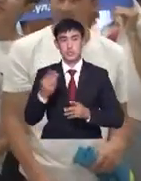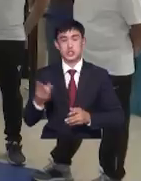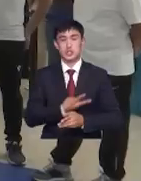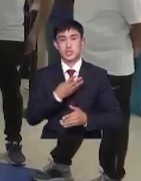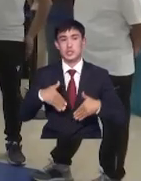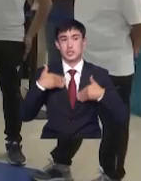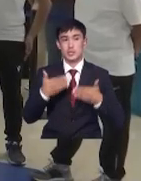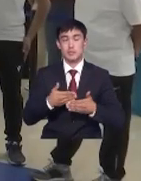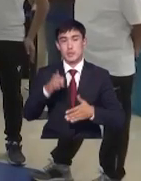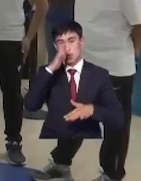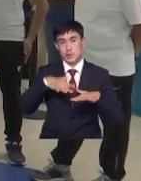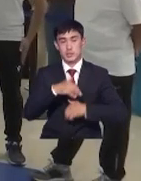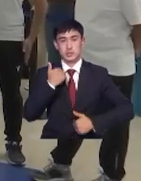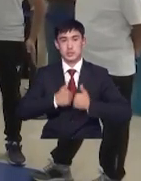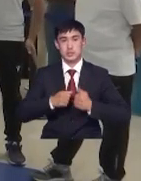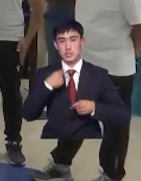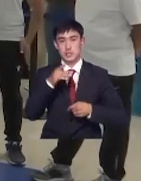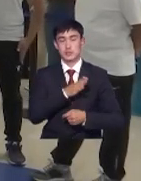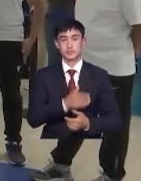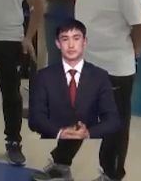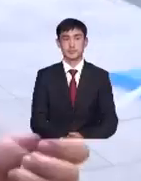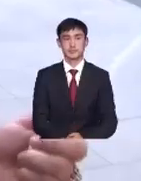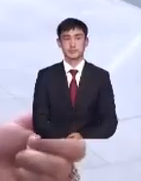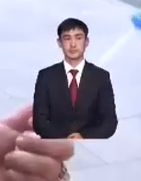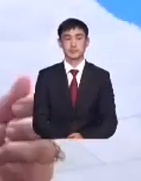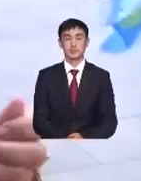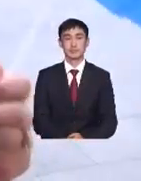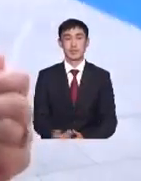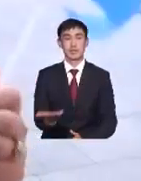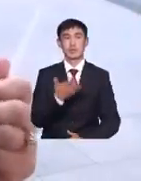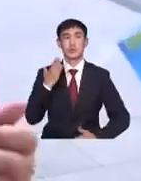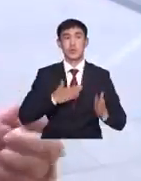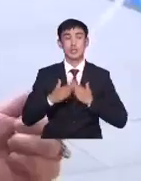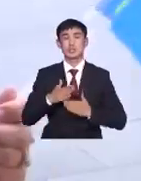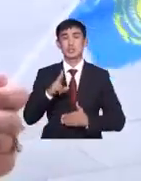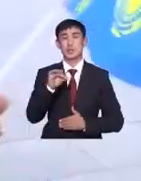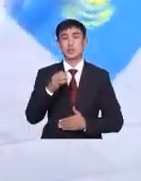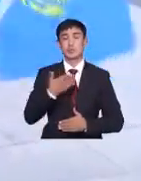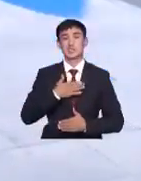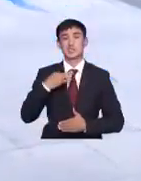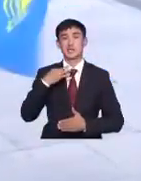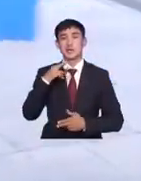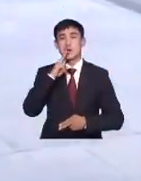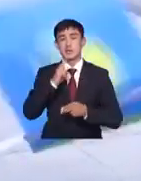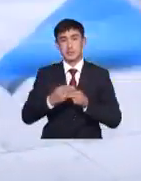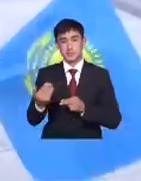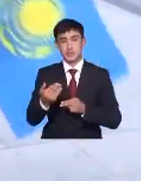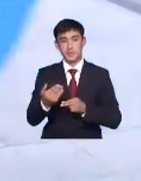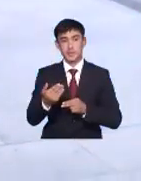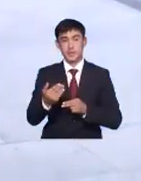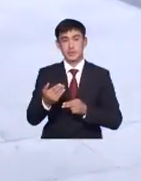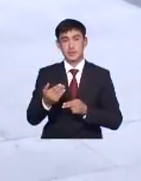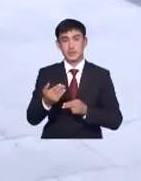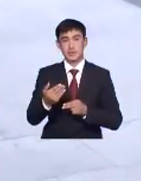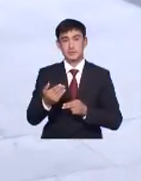тілектерін білдіріп, ел мақтанышы санайтындарын жеткізді. Өте қуаныштымыз. Демеу біздің ініміз. Аллаға шүкір, сансыз шүкір